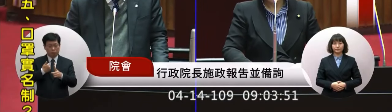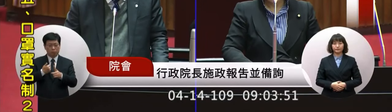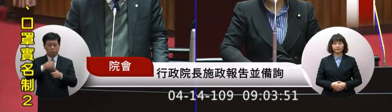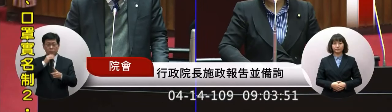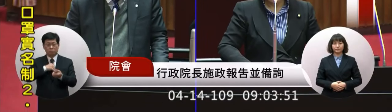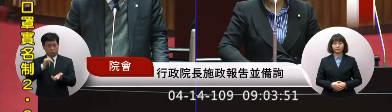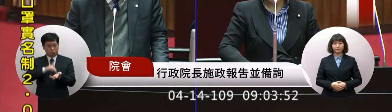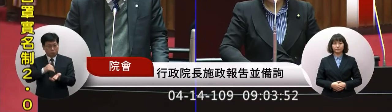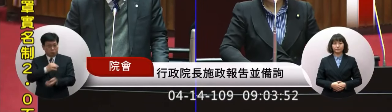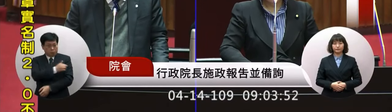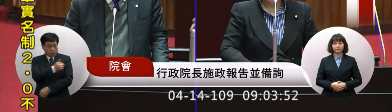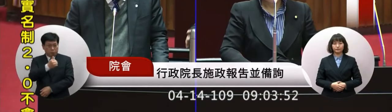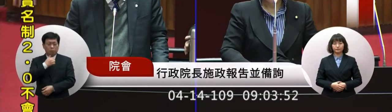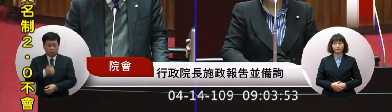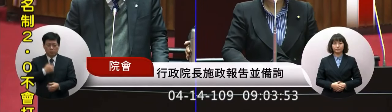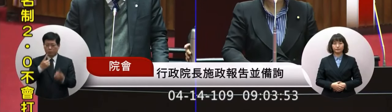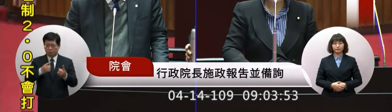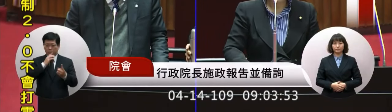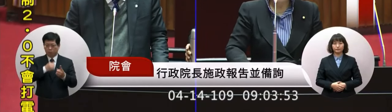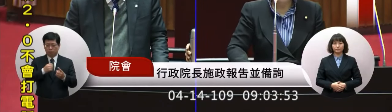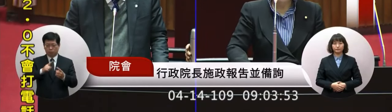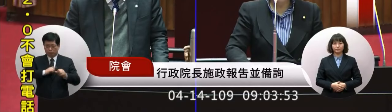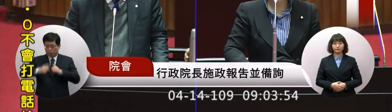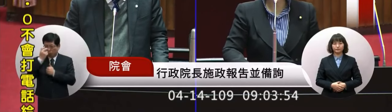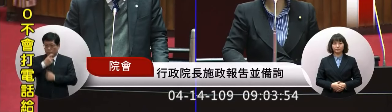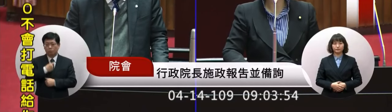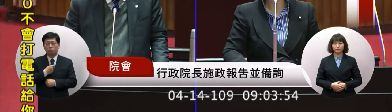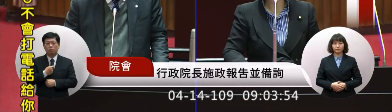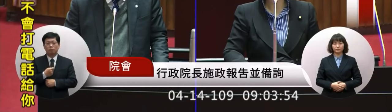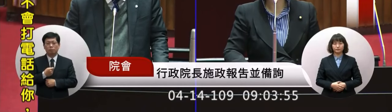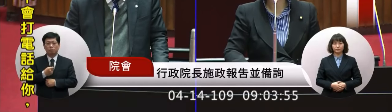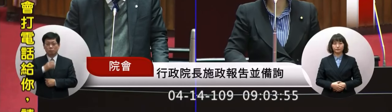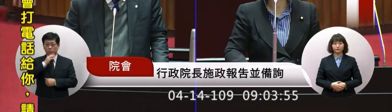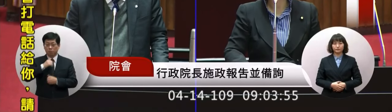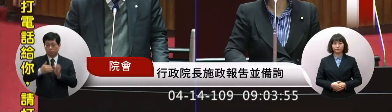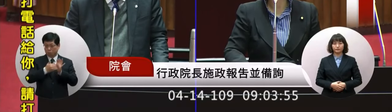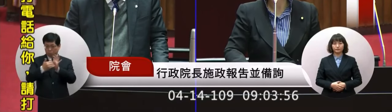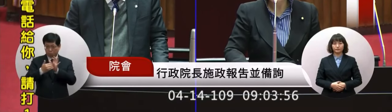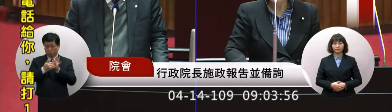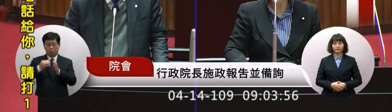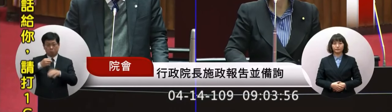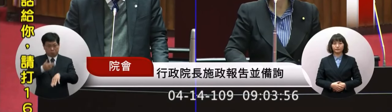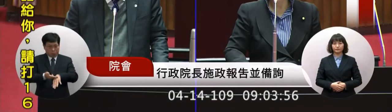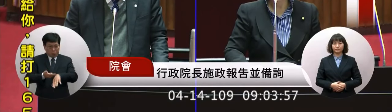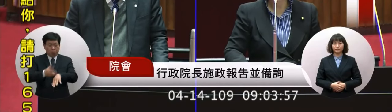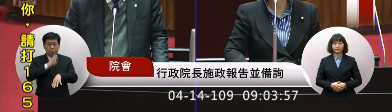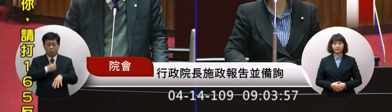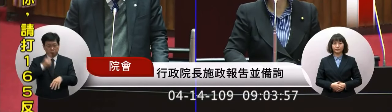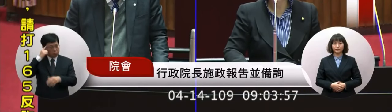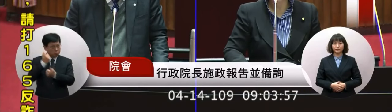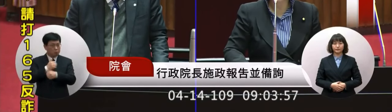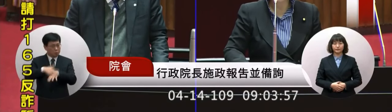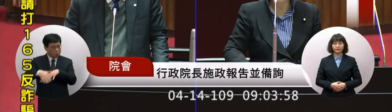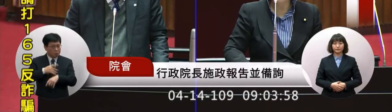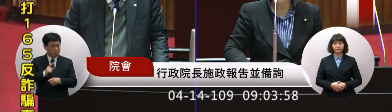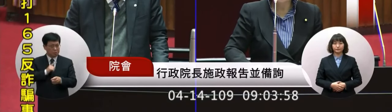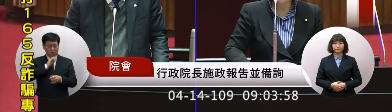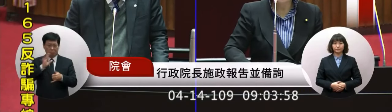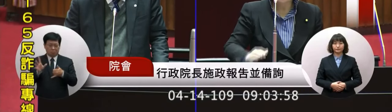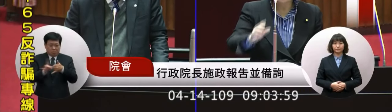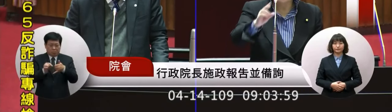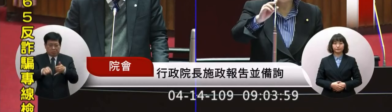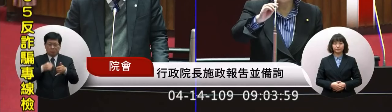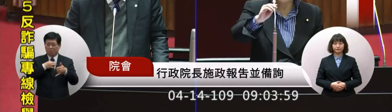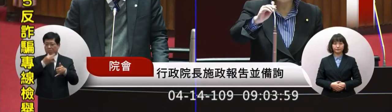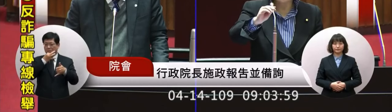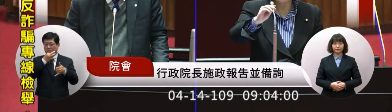是医护人员会被列入所谓自主健康管理，在整个的防疫上面是有考量，说他会不会有带有可能确